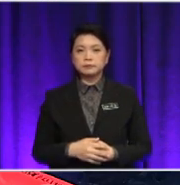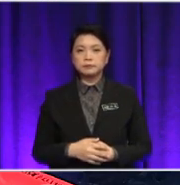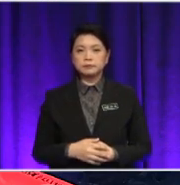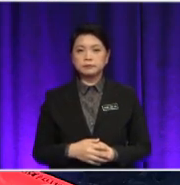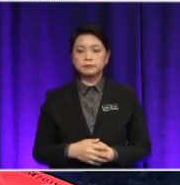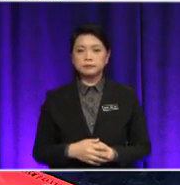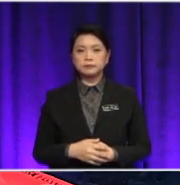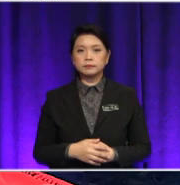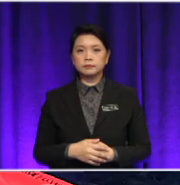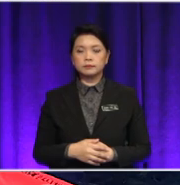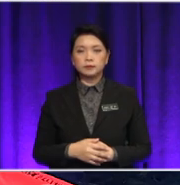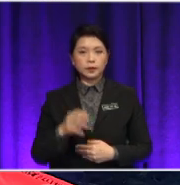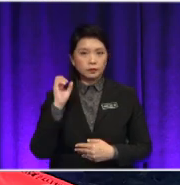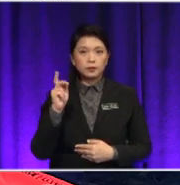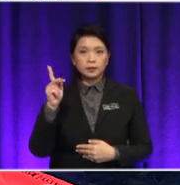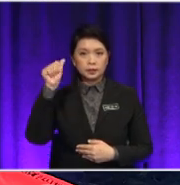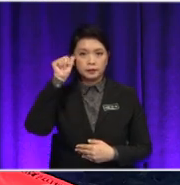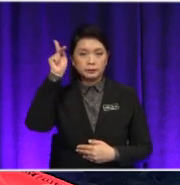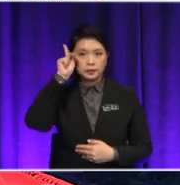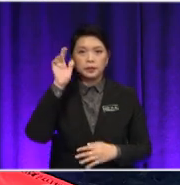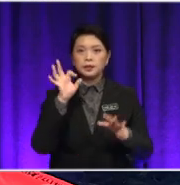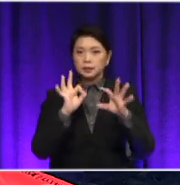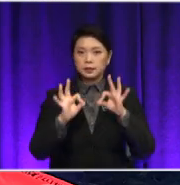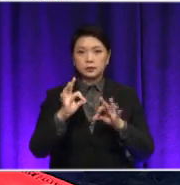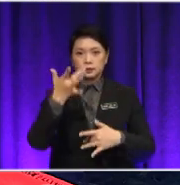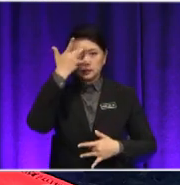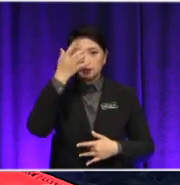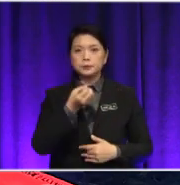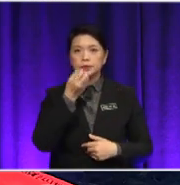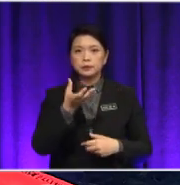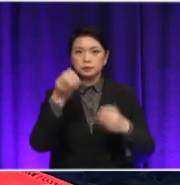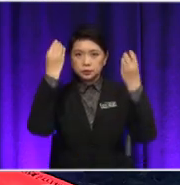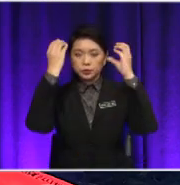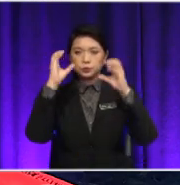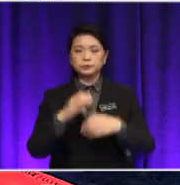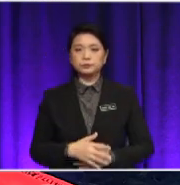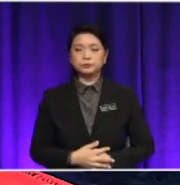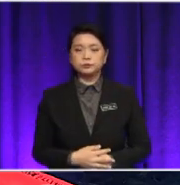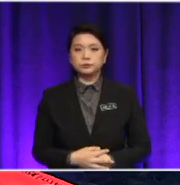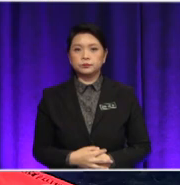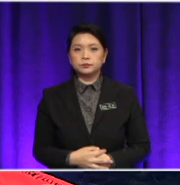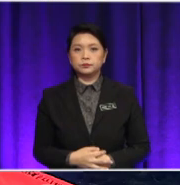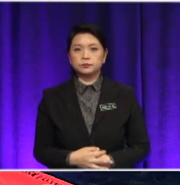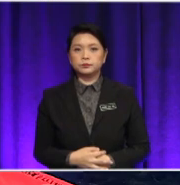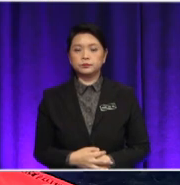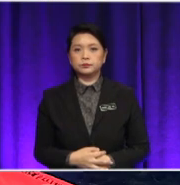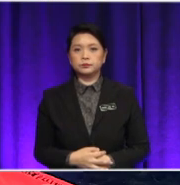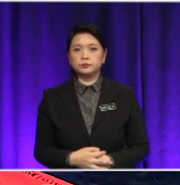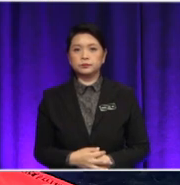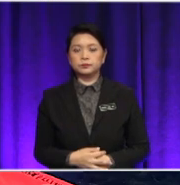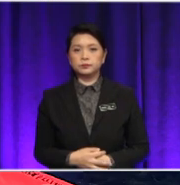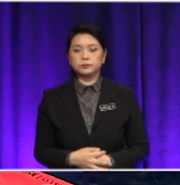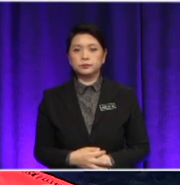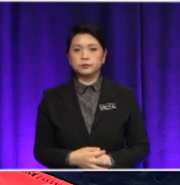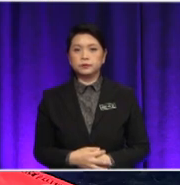Okey, Kemal? Okey, cikgu. Kalau sakit begitu cikgu ya. Okey. Okey ni. Okey, cikgu. Dia bila letak